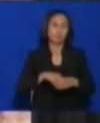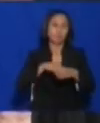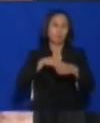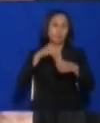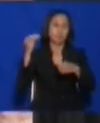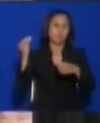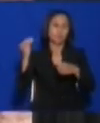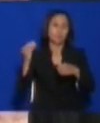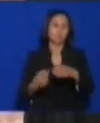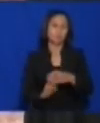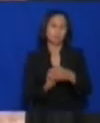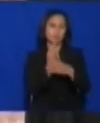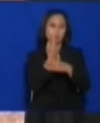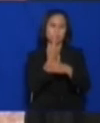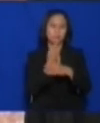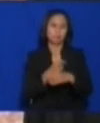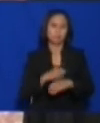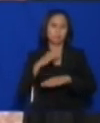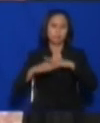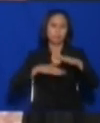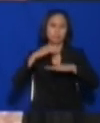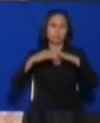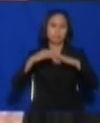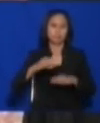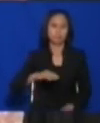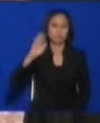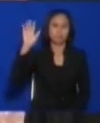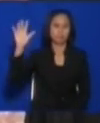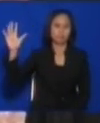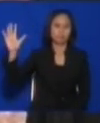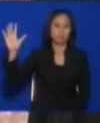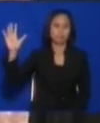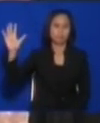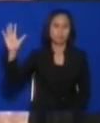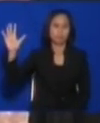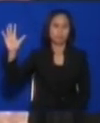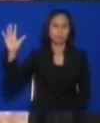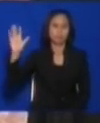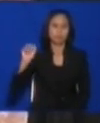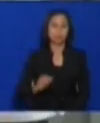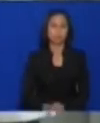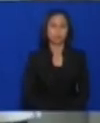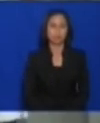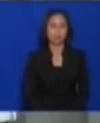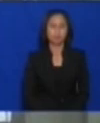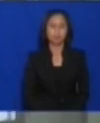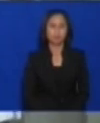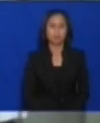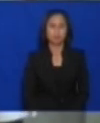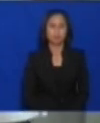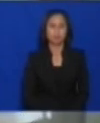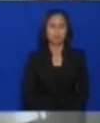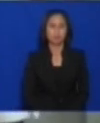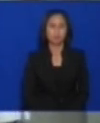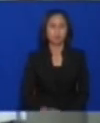Dafa sangan calon dengan nomor urut 5 3 menit dimulai dari sekarang sebelah hirohmanirohim